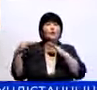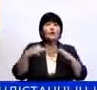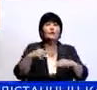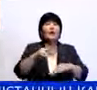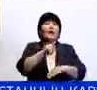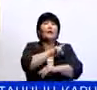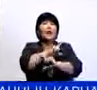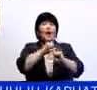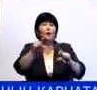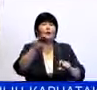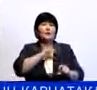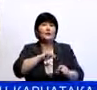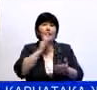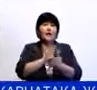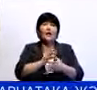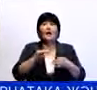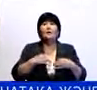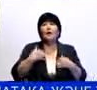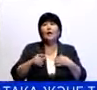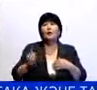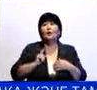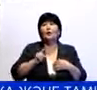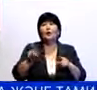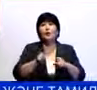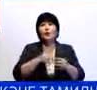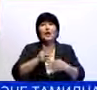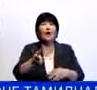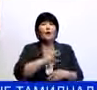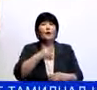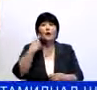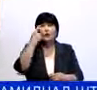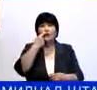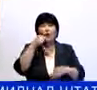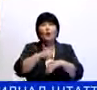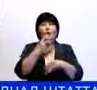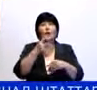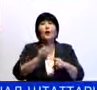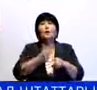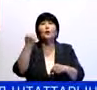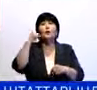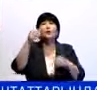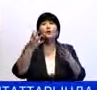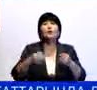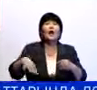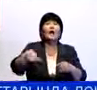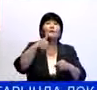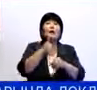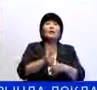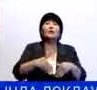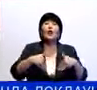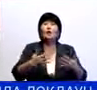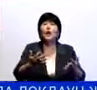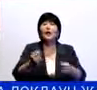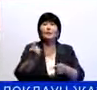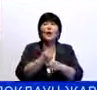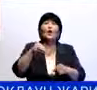госпиталінде медбике қызметін атқарған. Мерекені асыға күтетін оның риясыз көңілін жанарынан ұғынуға болады. Ұлы жеңіс күнінде аймақ басшысының құттықтауын